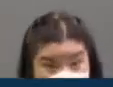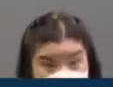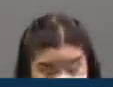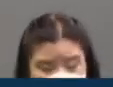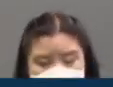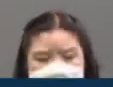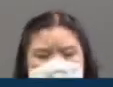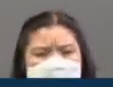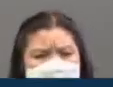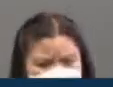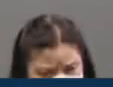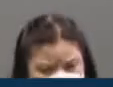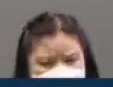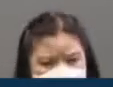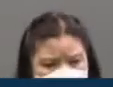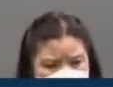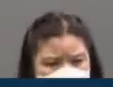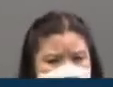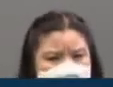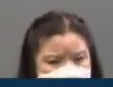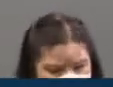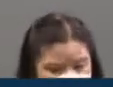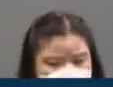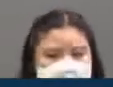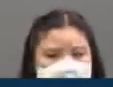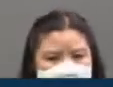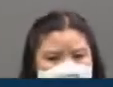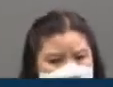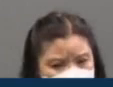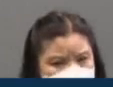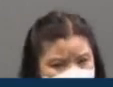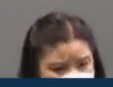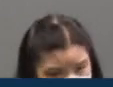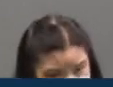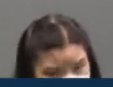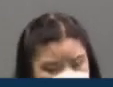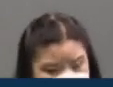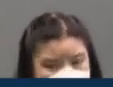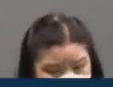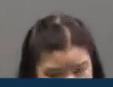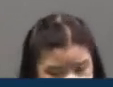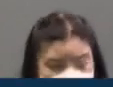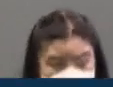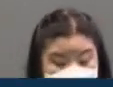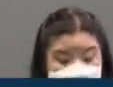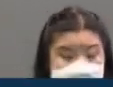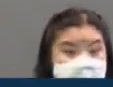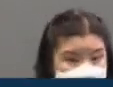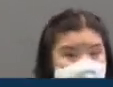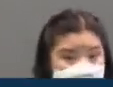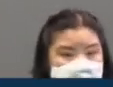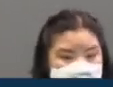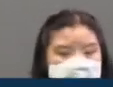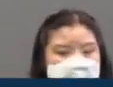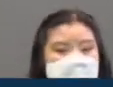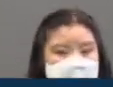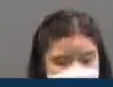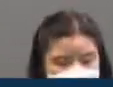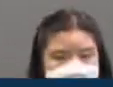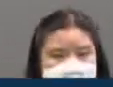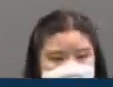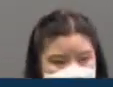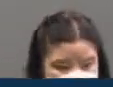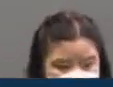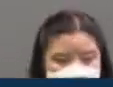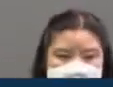ภาสการกวินพงศ์ปลัดกระทรวงสาธารณสุขได้กำชับให้สถานพยาบาลดูแลอย่างเต็มที่พร้อมส่งทีมช่วยเหลือเยียวยาจิ